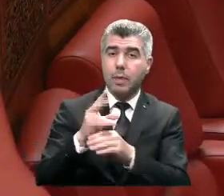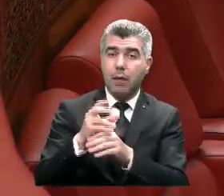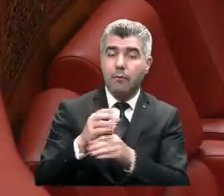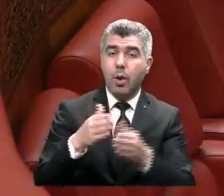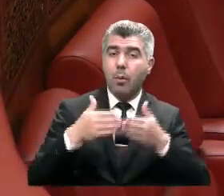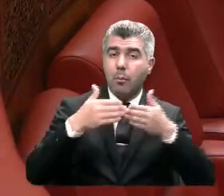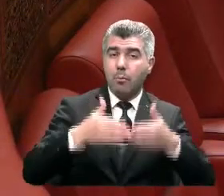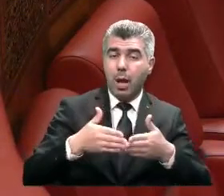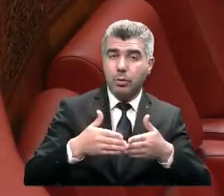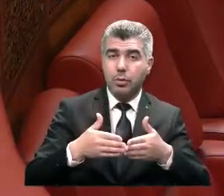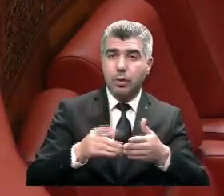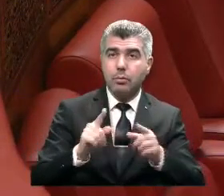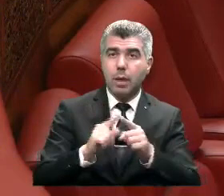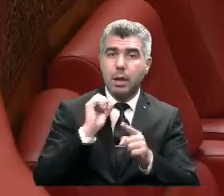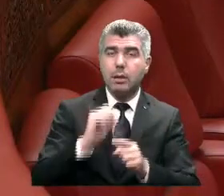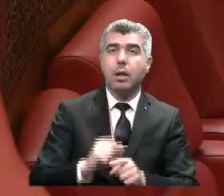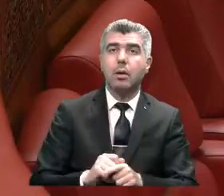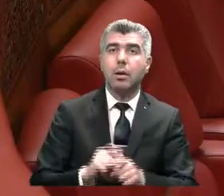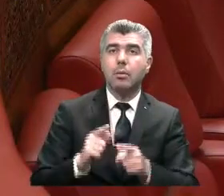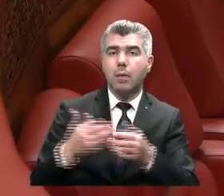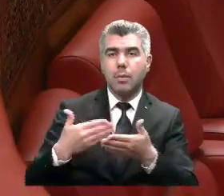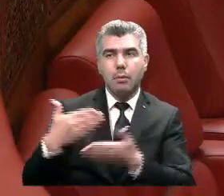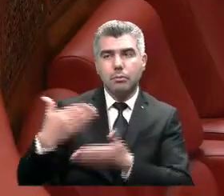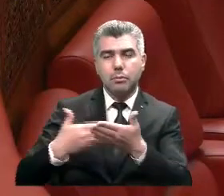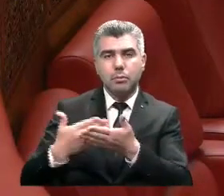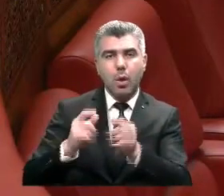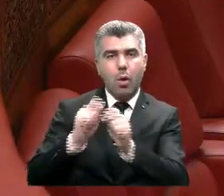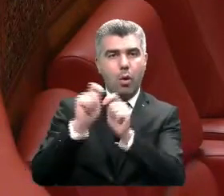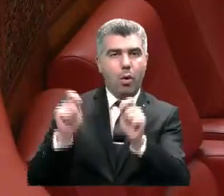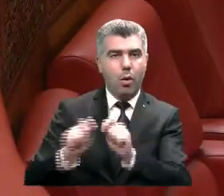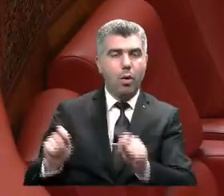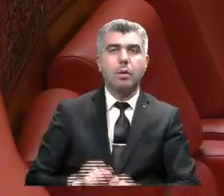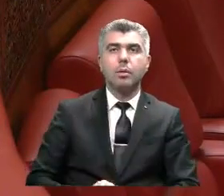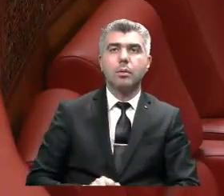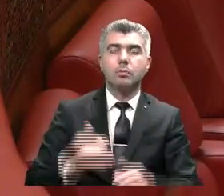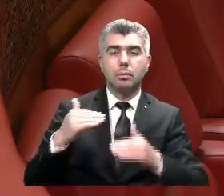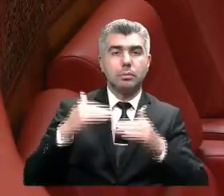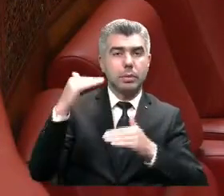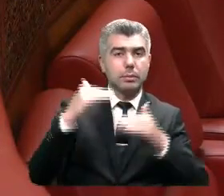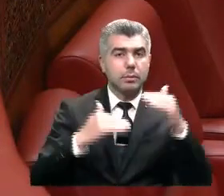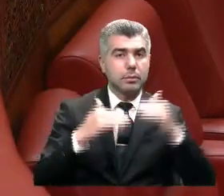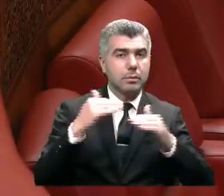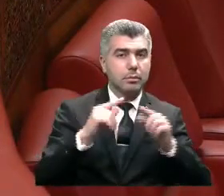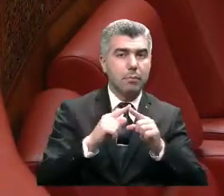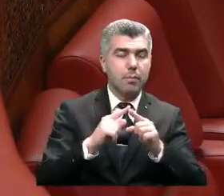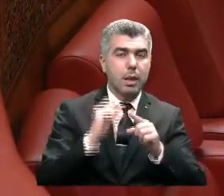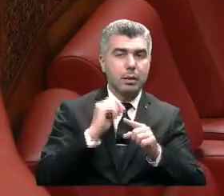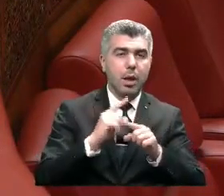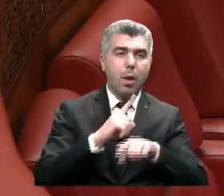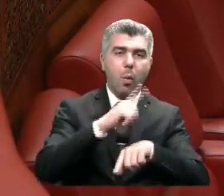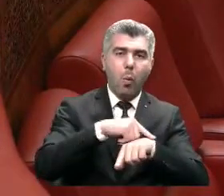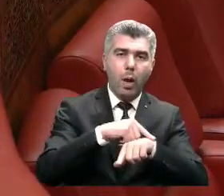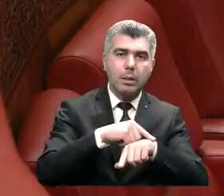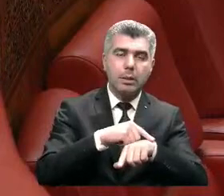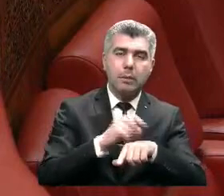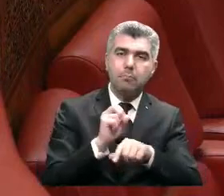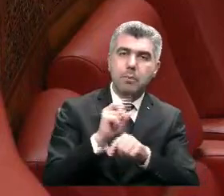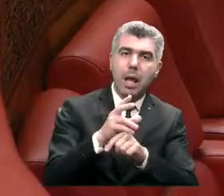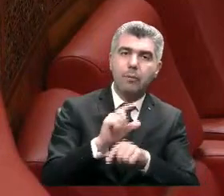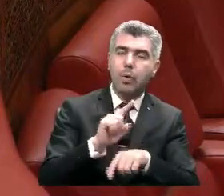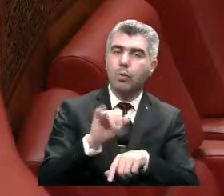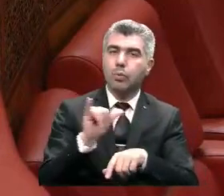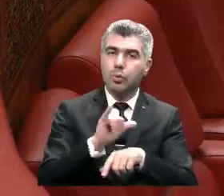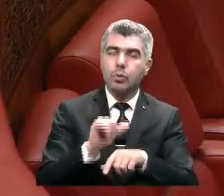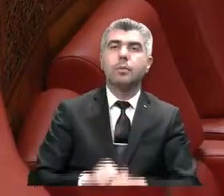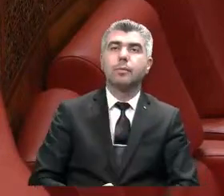المغرب اسعار تخضع لمبادئ العرض والطلب وتختلف اسعار الرحلات طبعا حسب المواسم والفترات الزمنيه